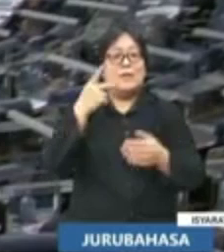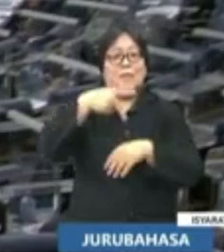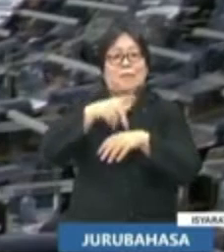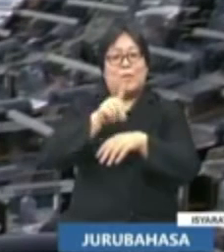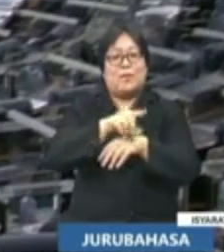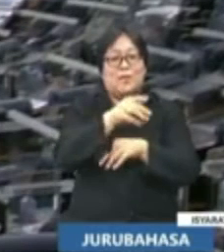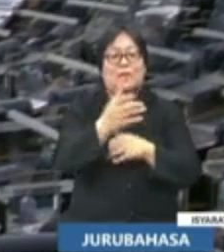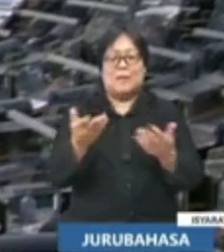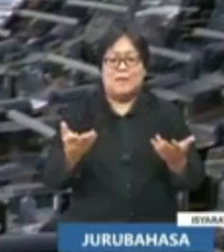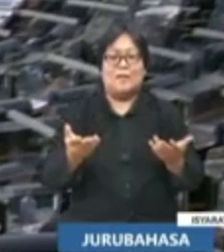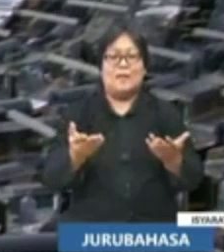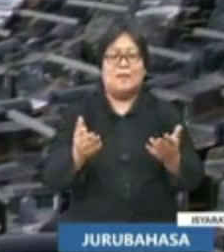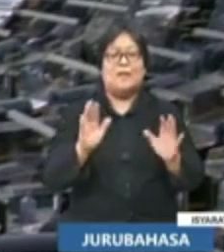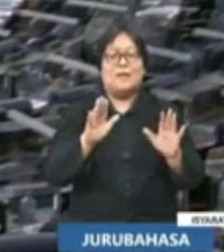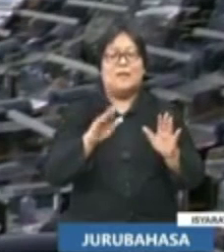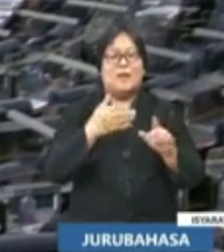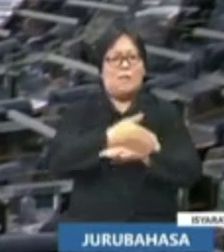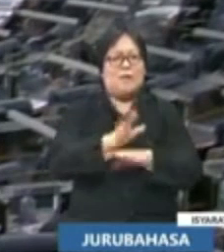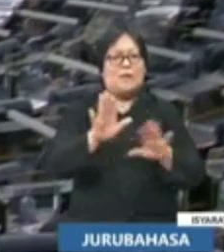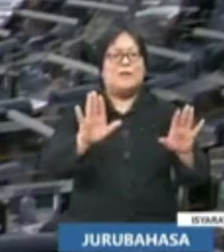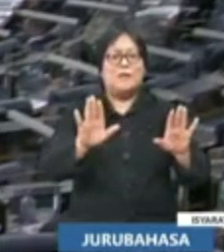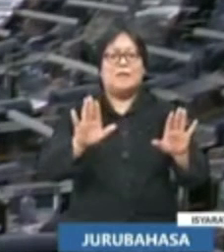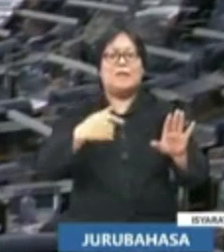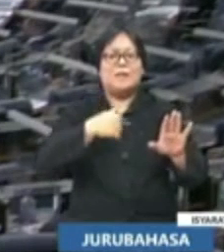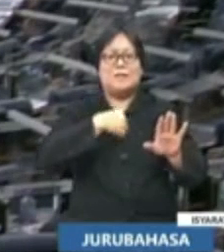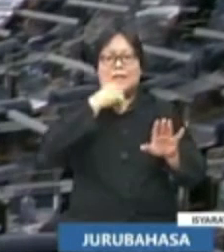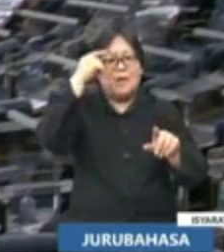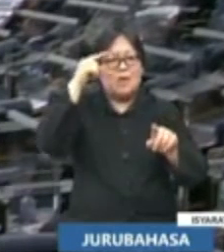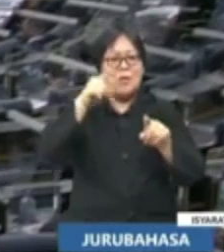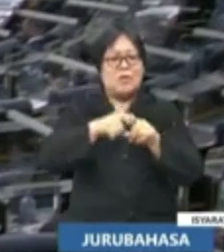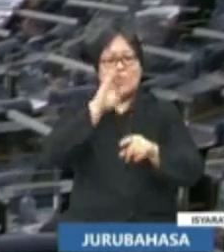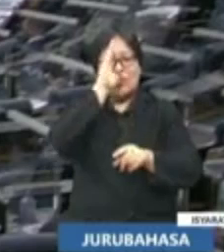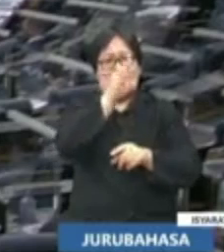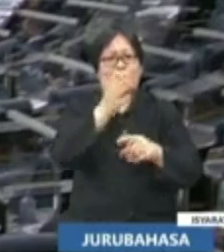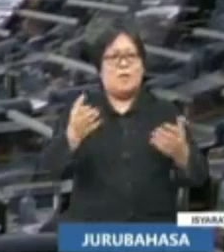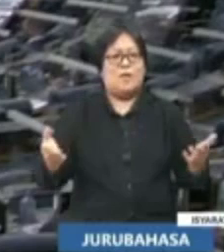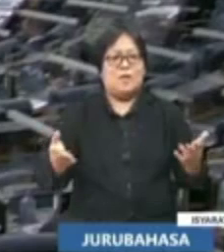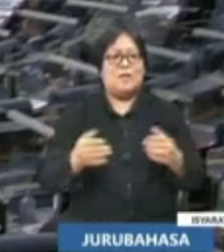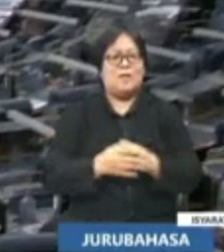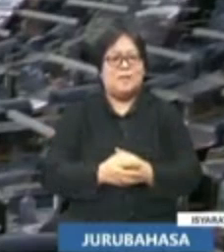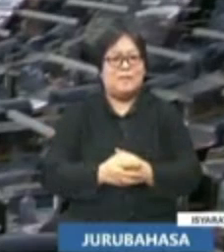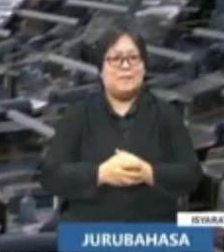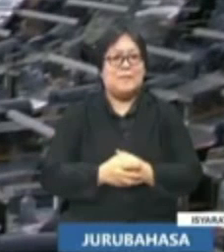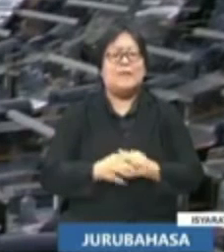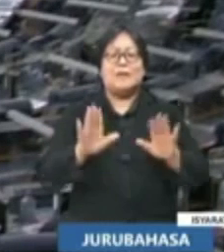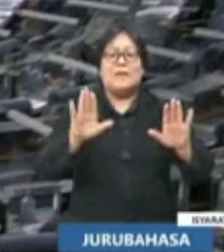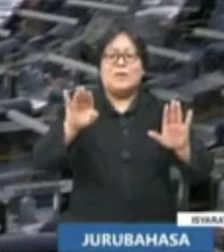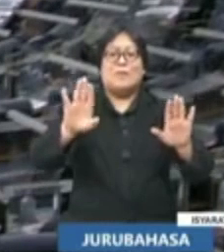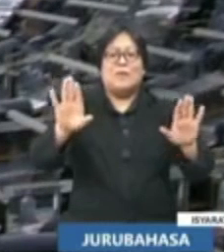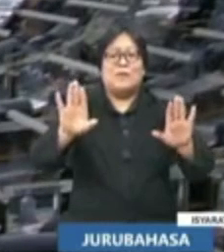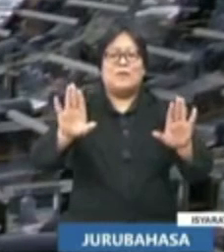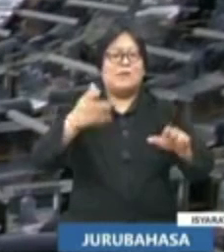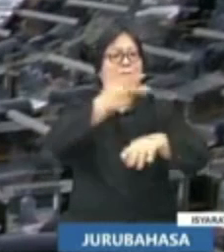nampak. Sik, tak apa, Yang Amat. Saya tak setuju. Dia nah. Terus mengatakan bahawa mereka adalah... Tak apa, Yang Amat.